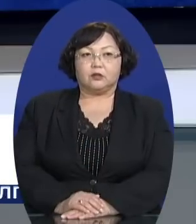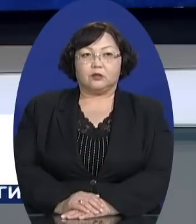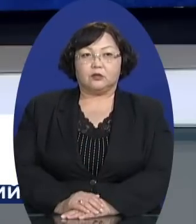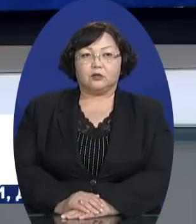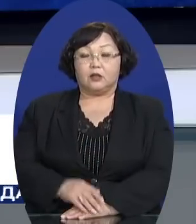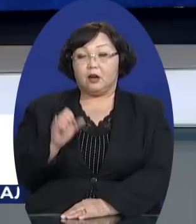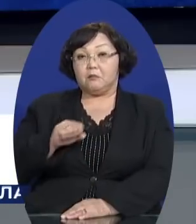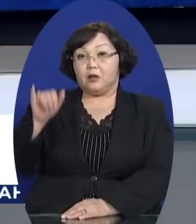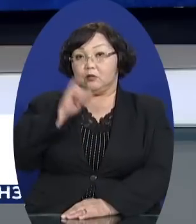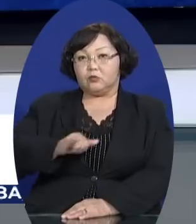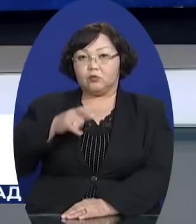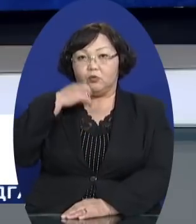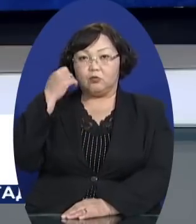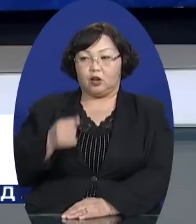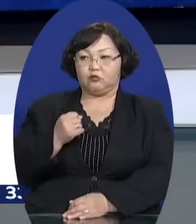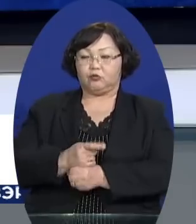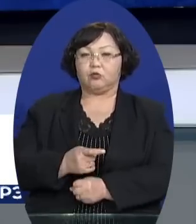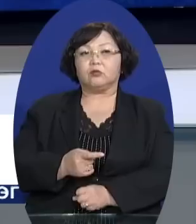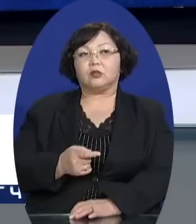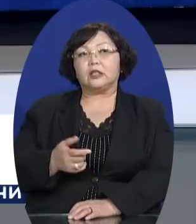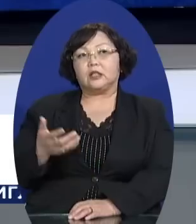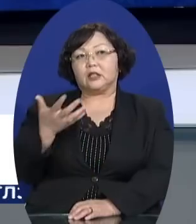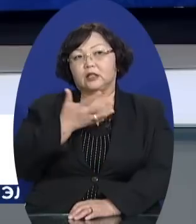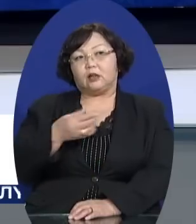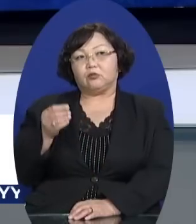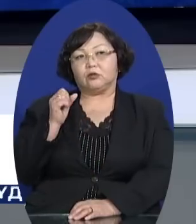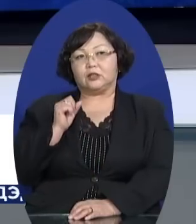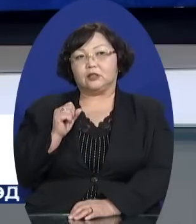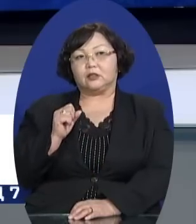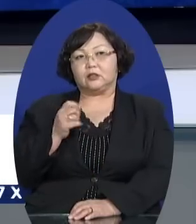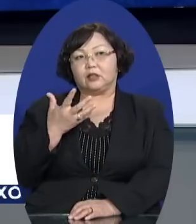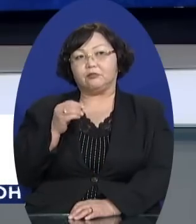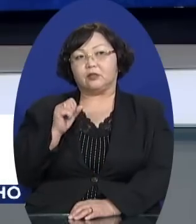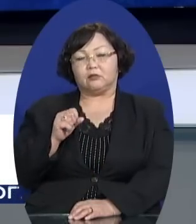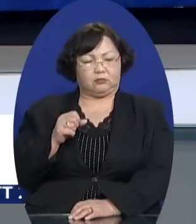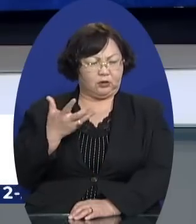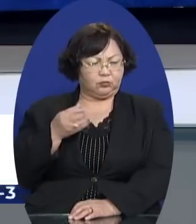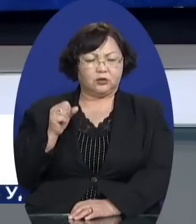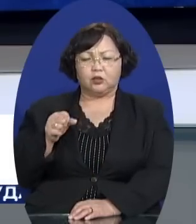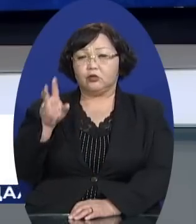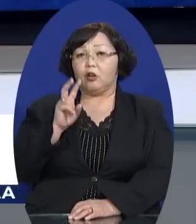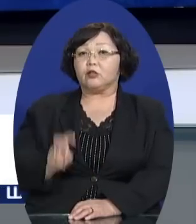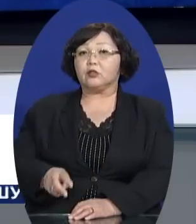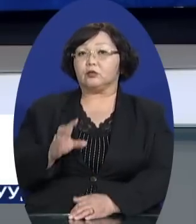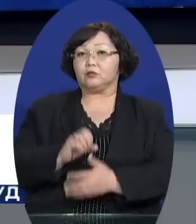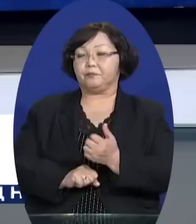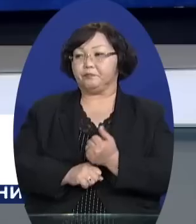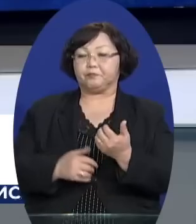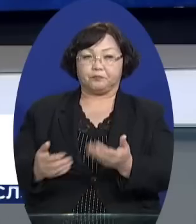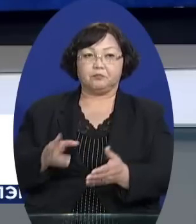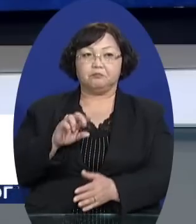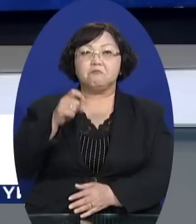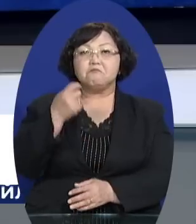За Америк нэгдсэн улс Украинд 5 сая долларын өртөгтэй тусламжийн шинэ багц илгээхэ зарлж байна. Пентагоны албан ёсны мэдээлэлээр бол энэ